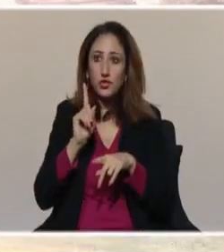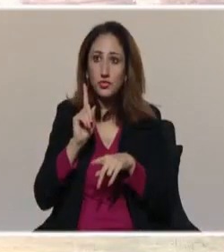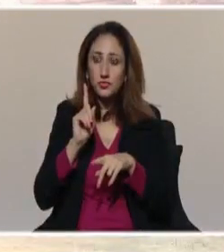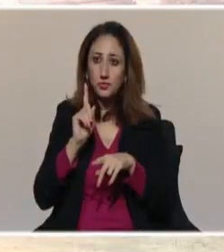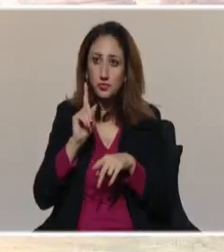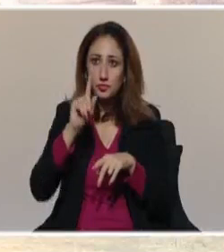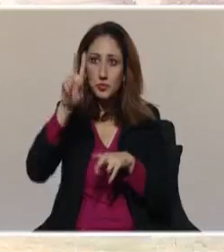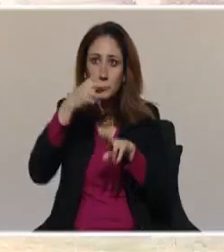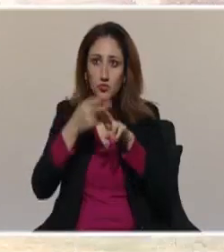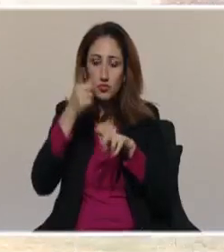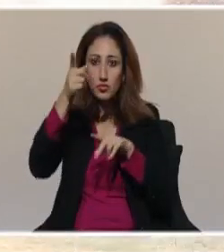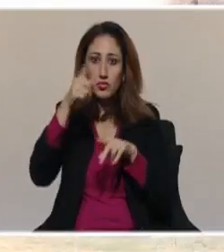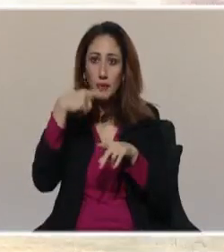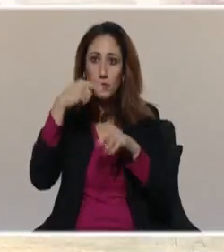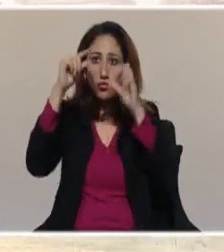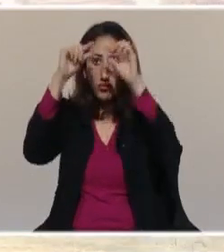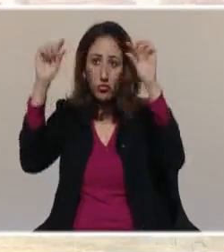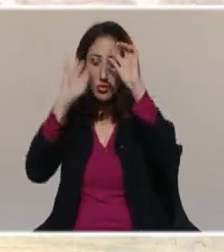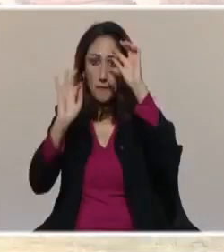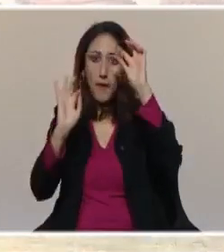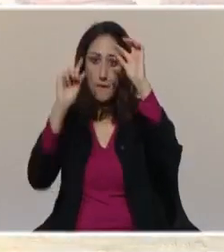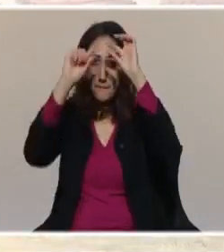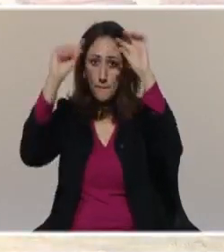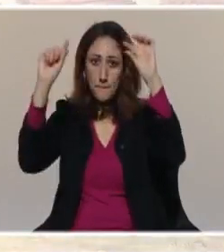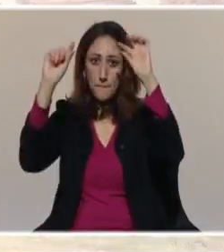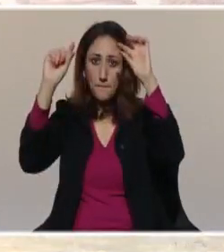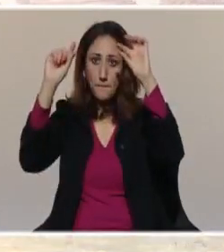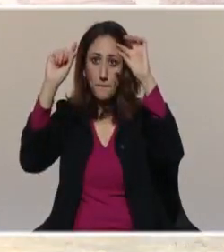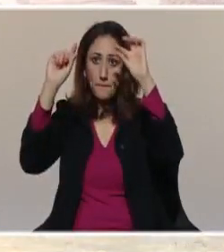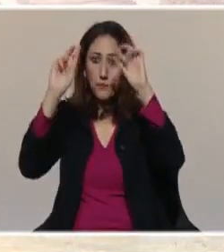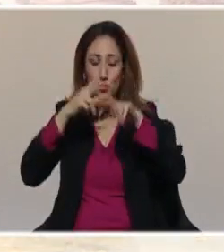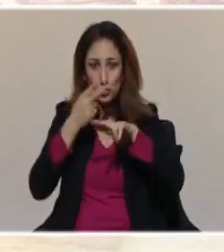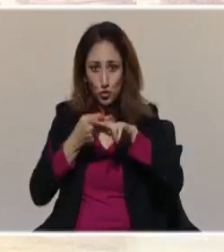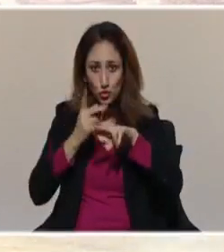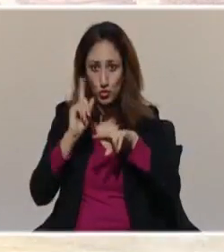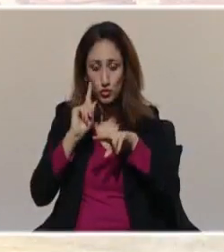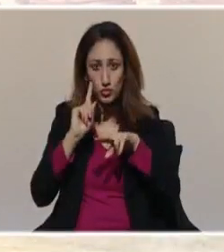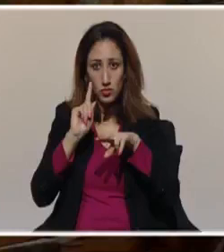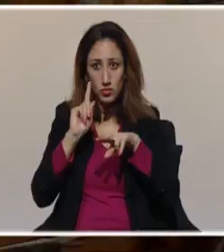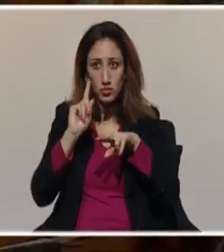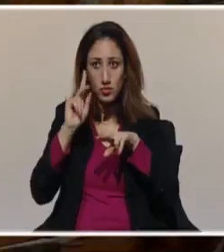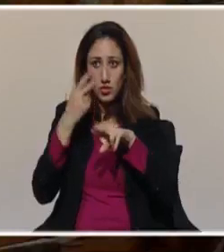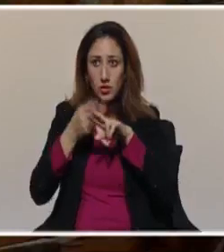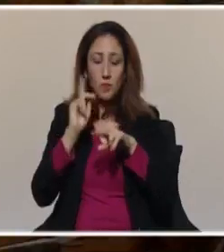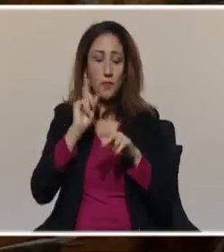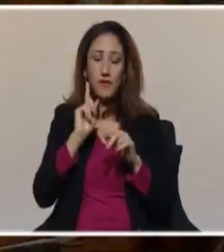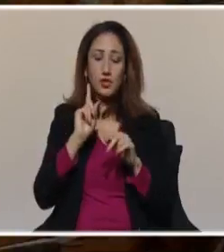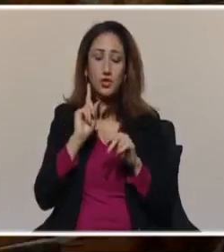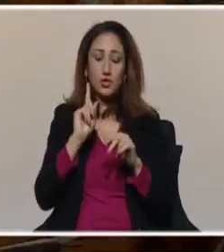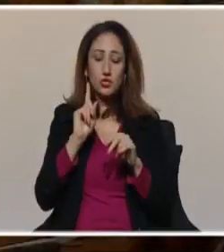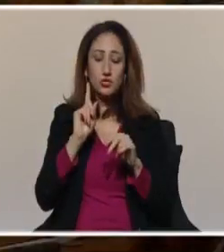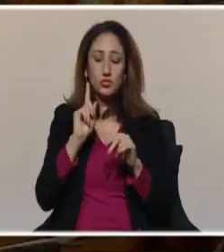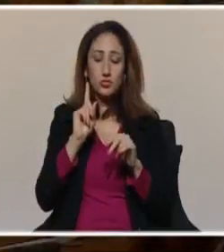او بالشهود هي سناء اللي تقول. ليه؟ لان لا بتقول لك انا عايز حضرتك تقول لي القسيمه فيها شهود ولا مفيش شهود؟ ايه هي يعني